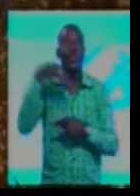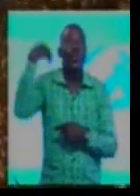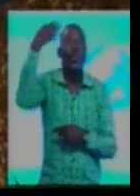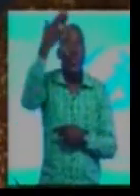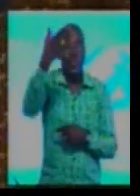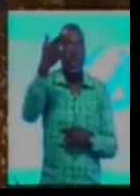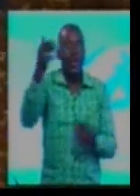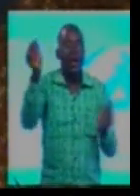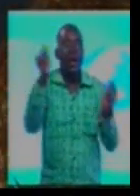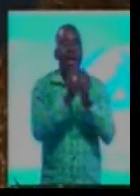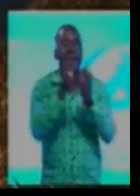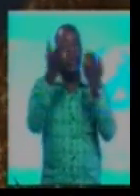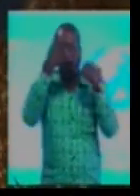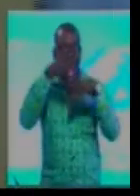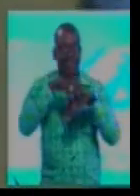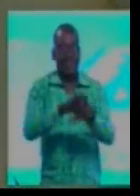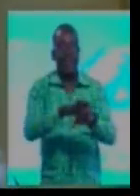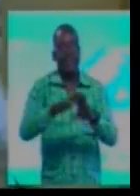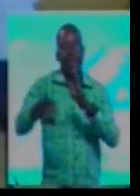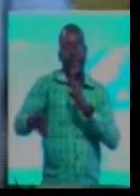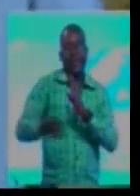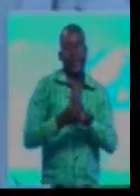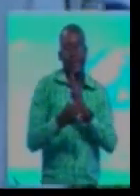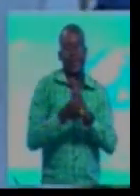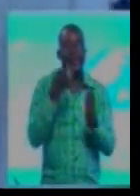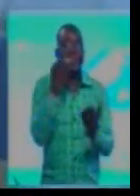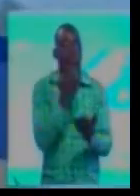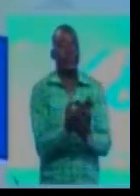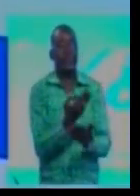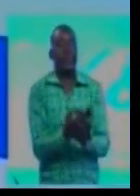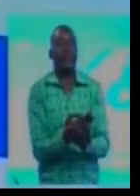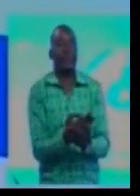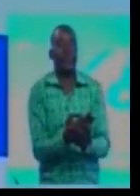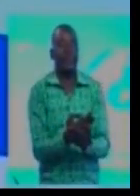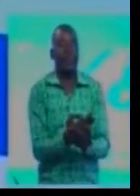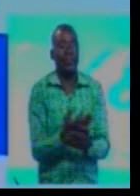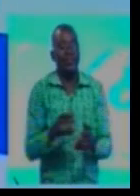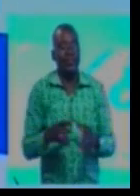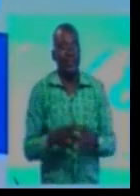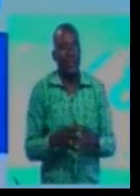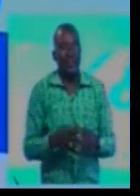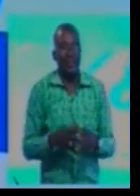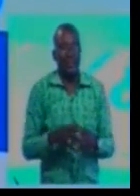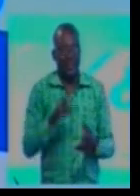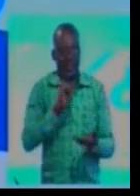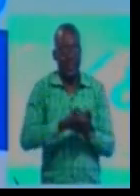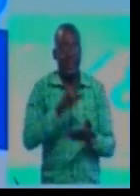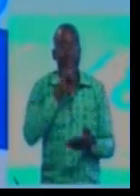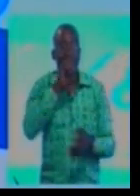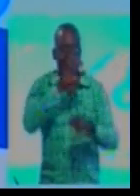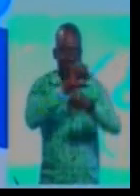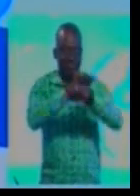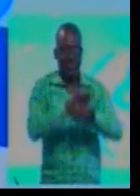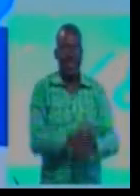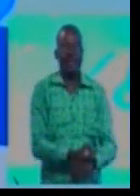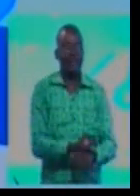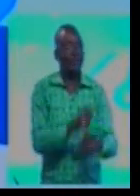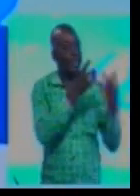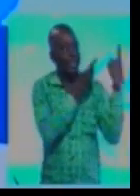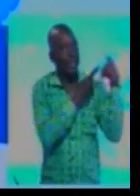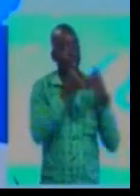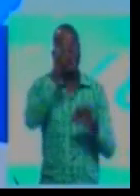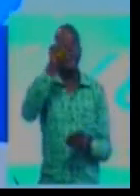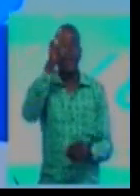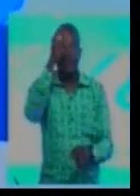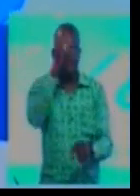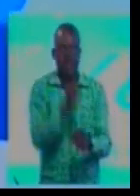avec une implication du département de l'économie et des finances. C'est une tradition depuis 20